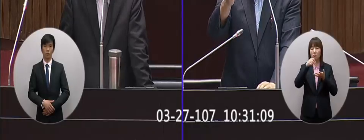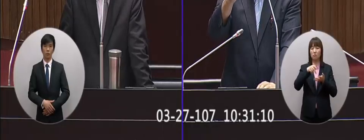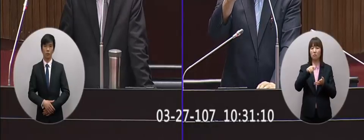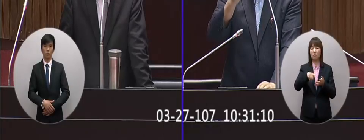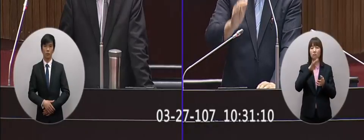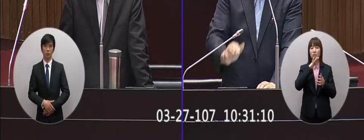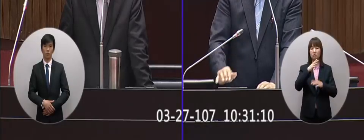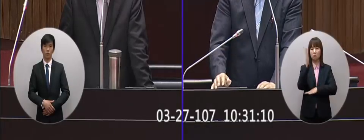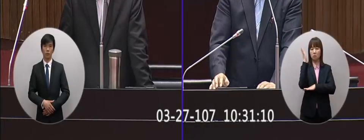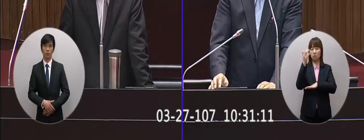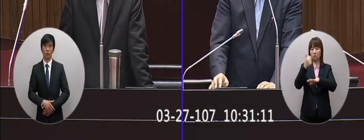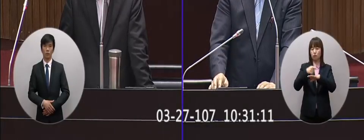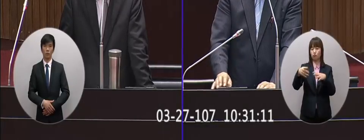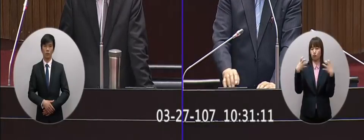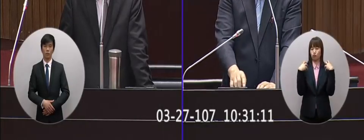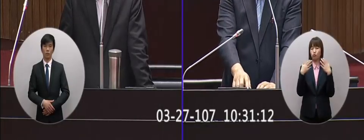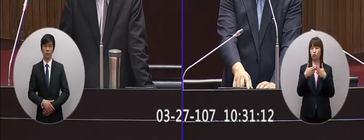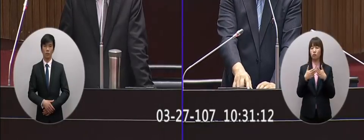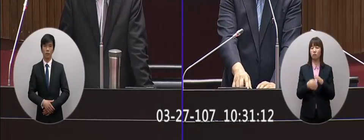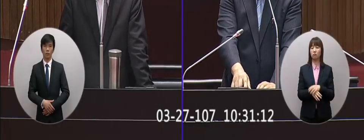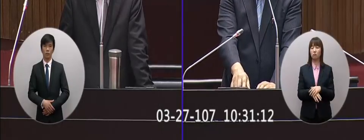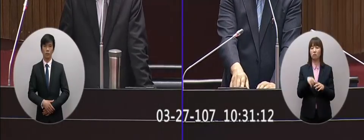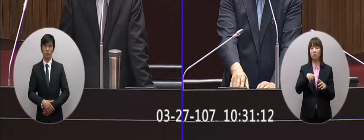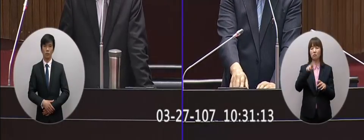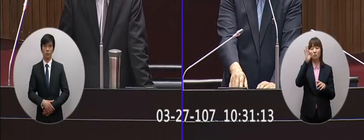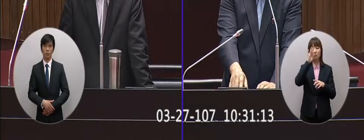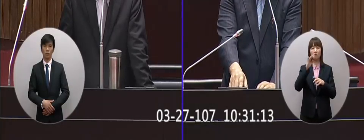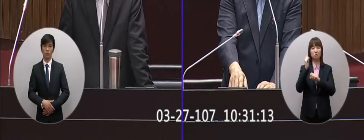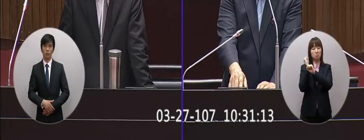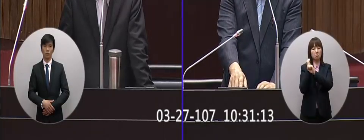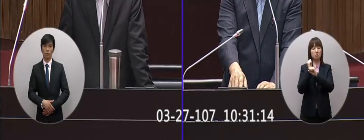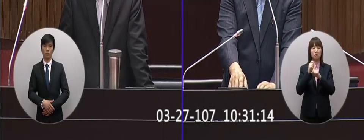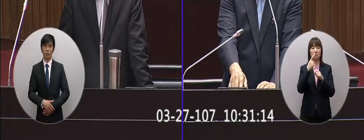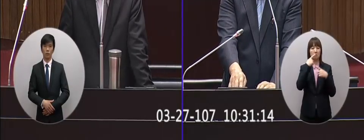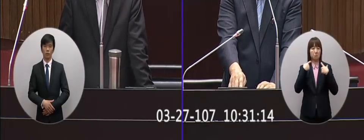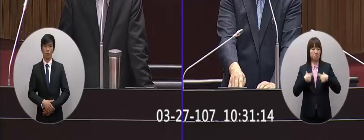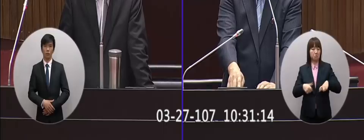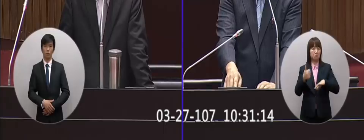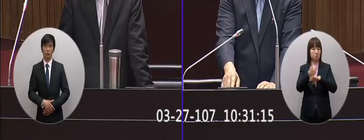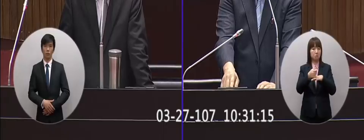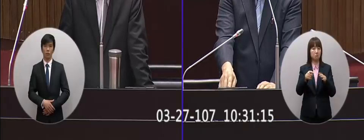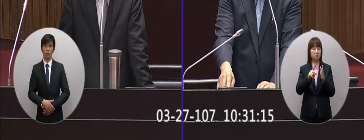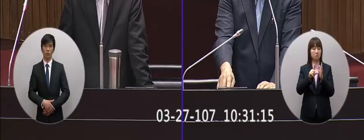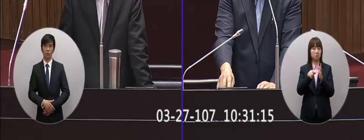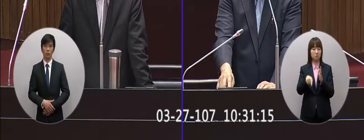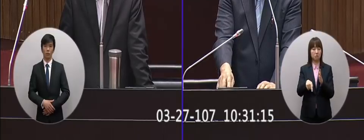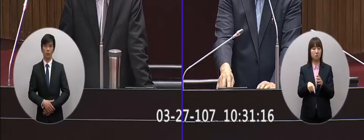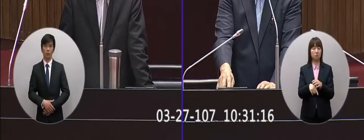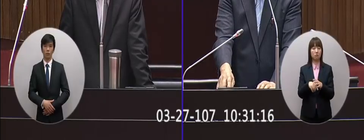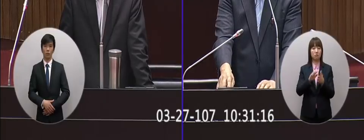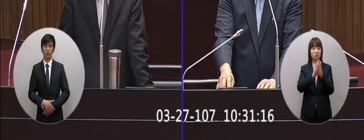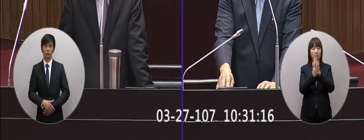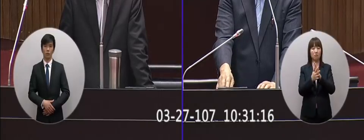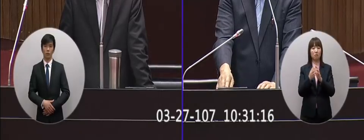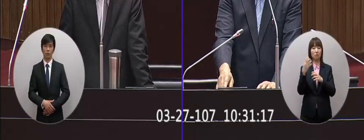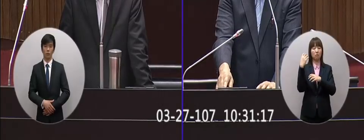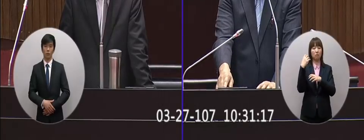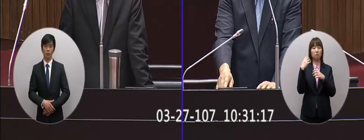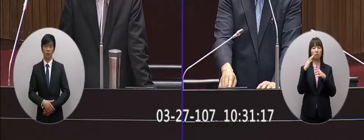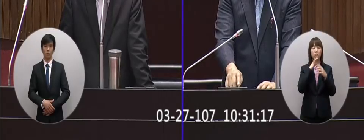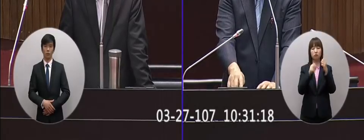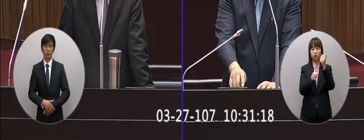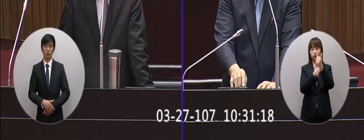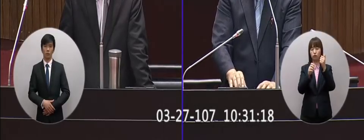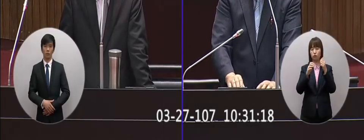我说执政党要负责任。你看看这个詹顺贵律师的时候啊，现在变成詹顺贵署